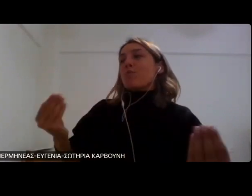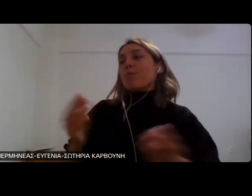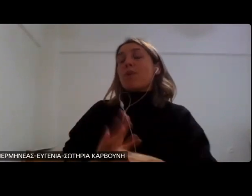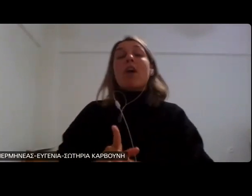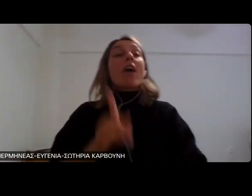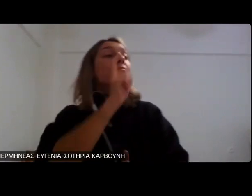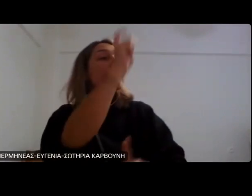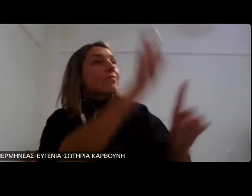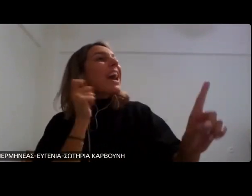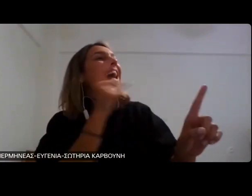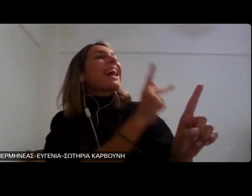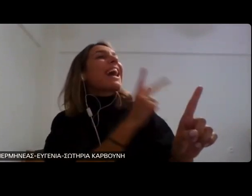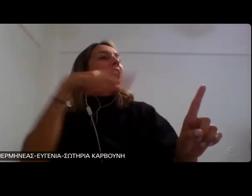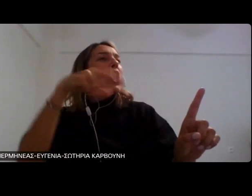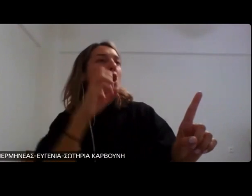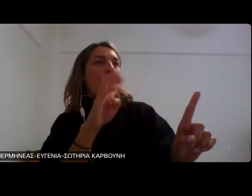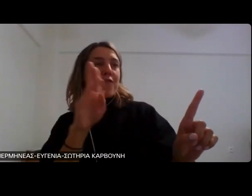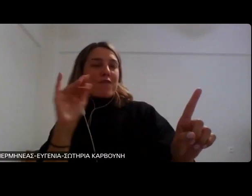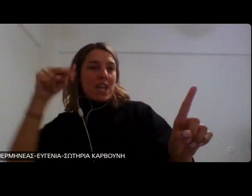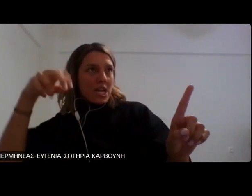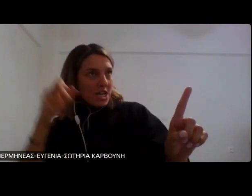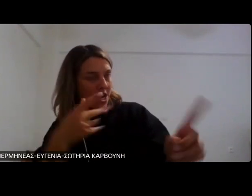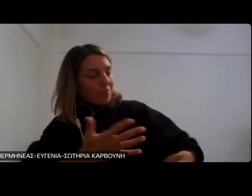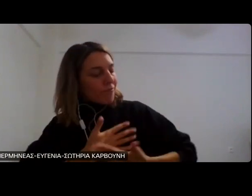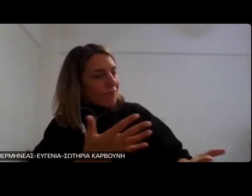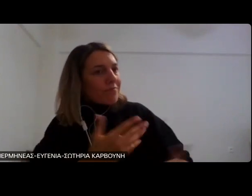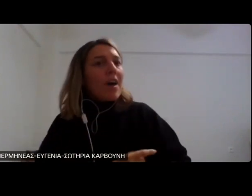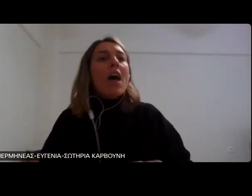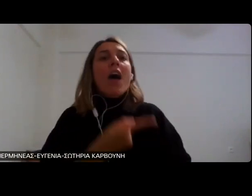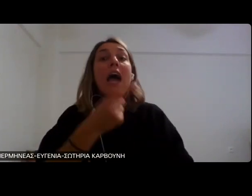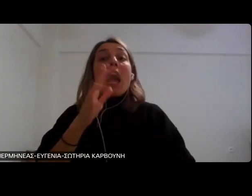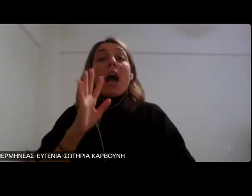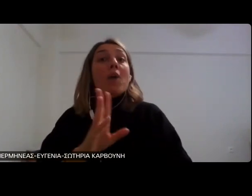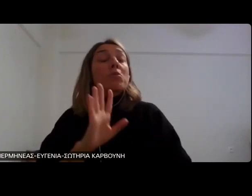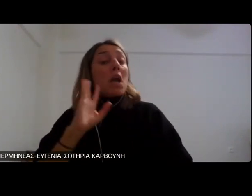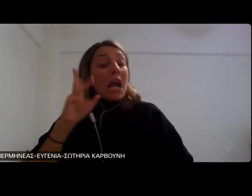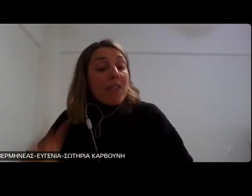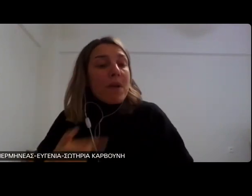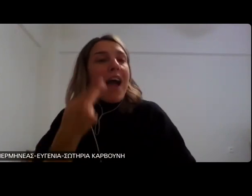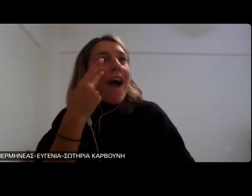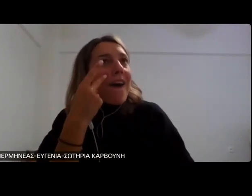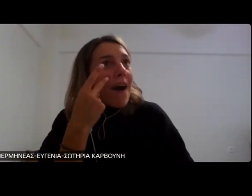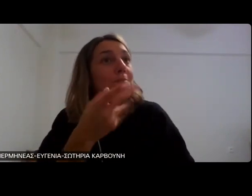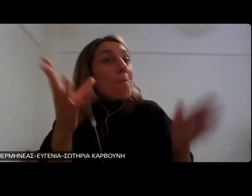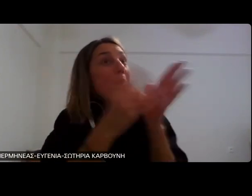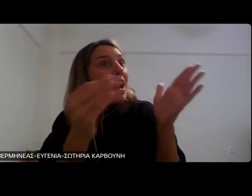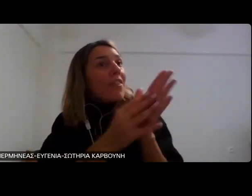Καλοβυρνά. Μας έδωσε τη δημιότητα από την καθημερινότητά μας για την